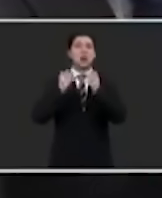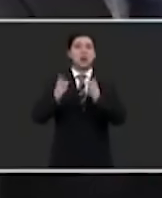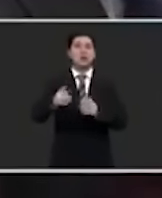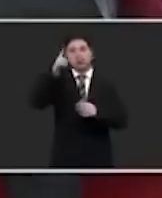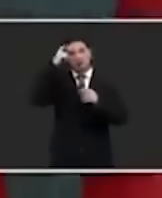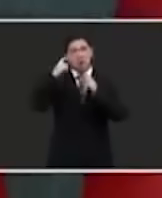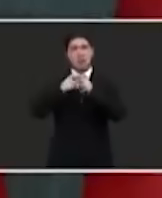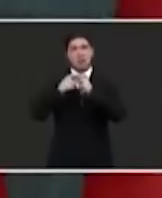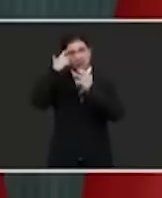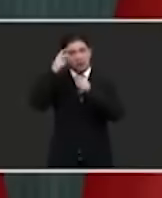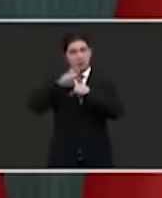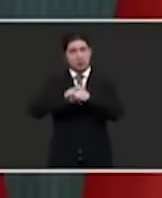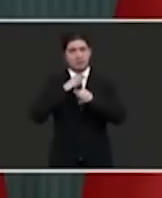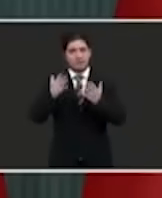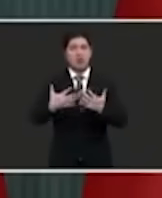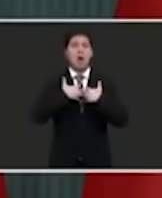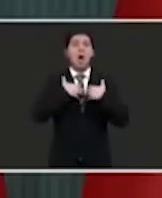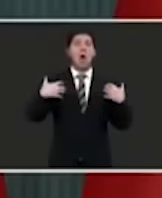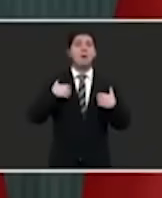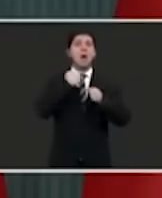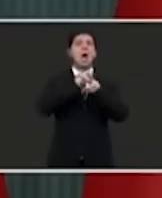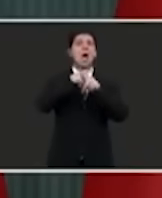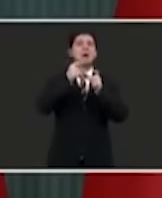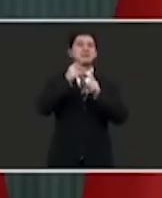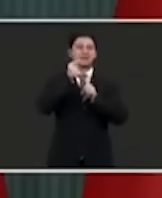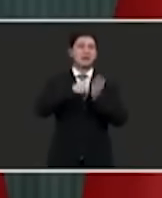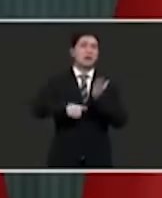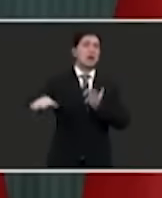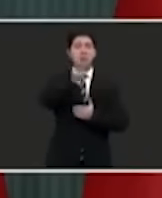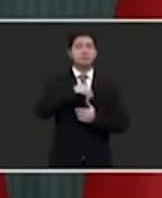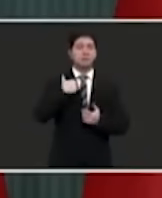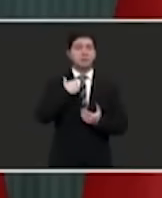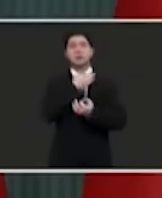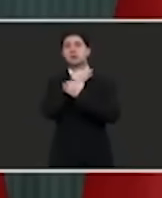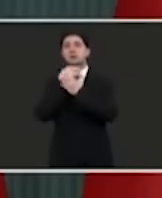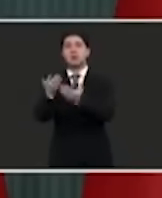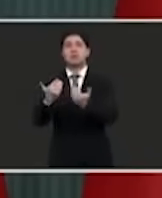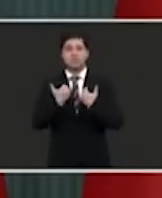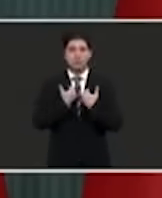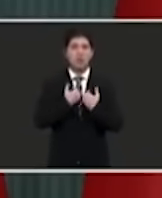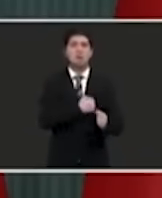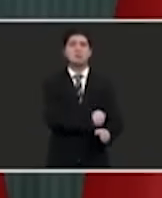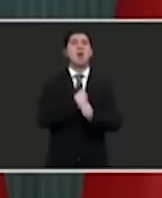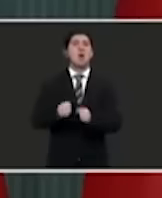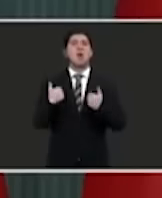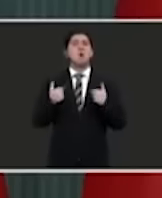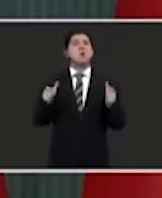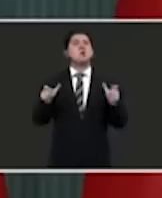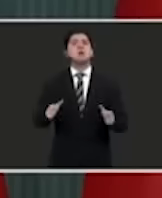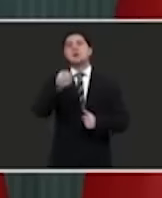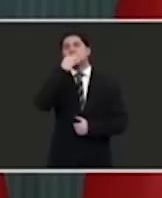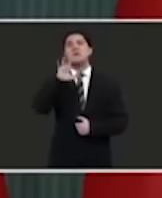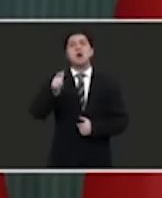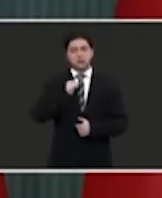anıyor. Kahraman gazilerimize şükranlarımı sunuyorum. Teröristlere nefes aldırmayan